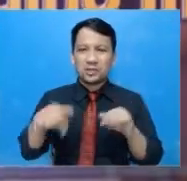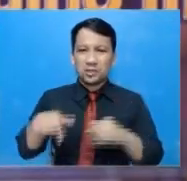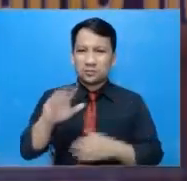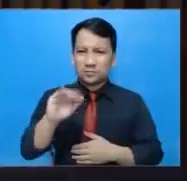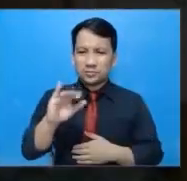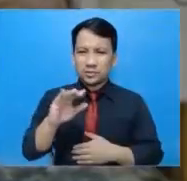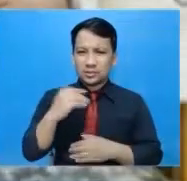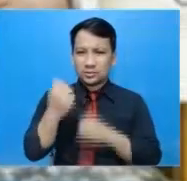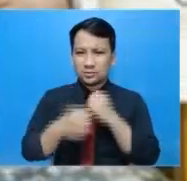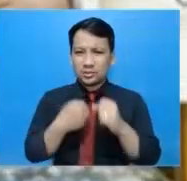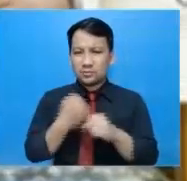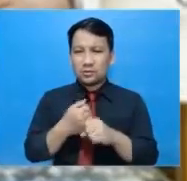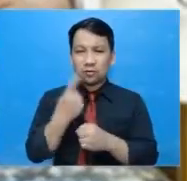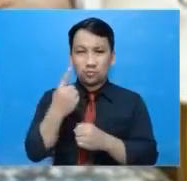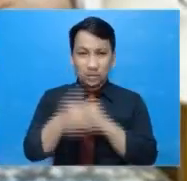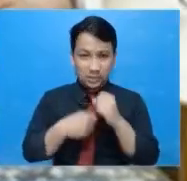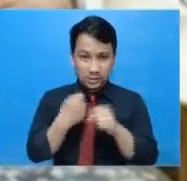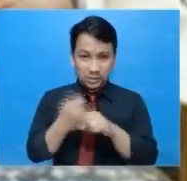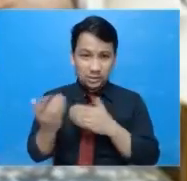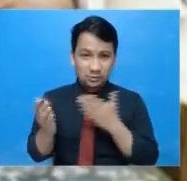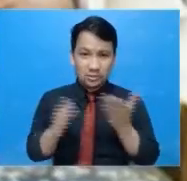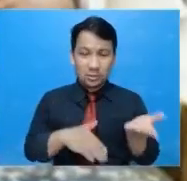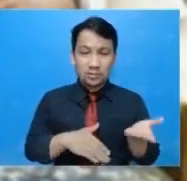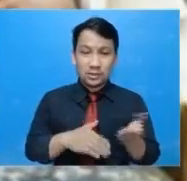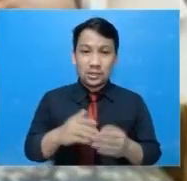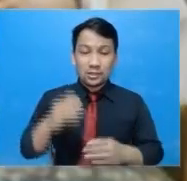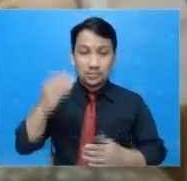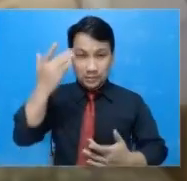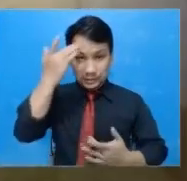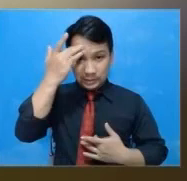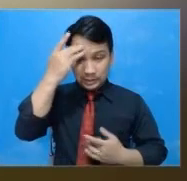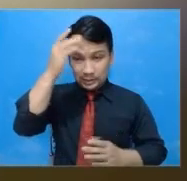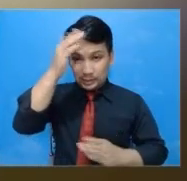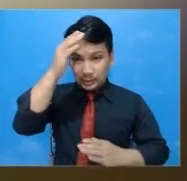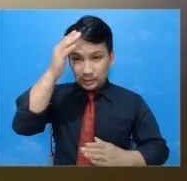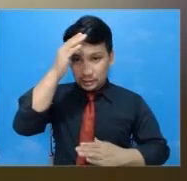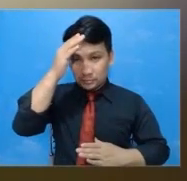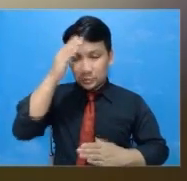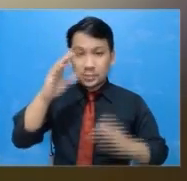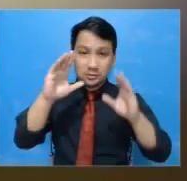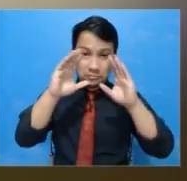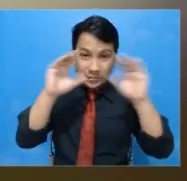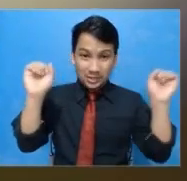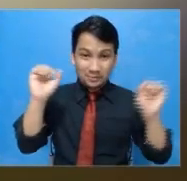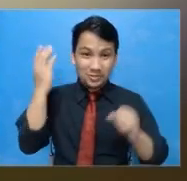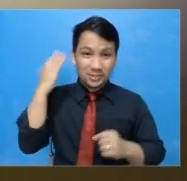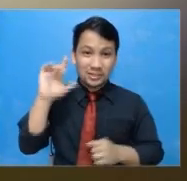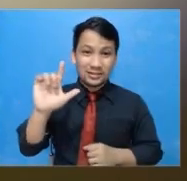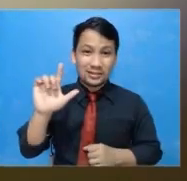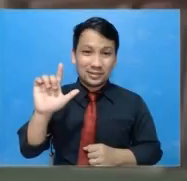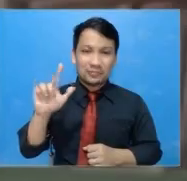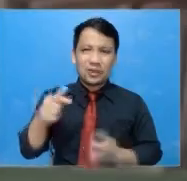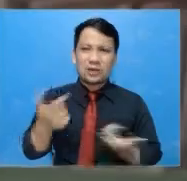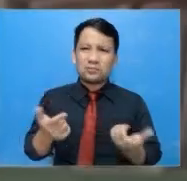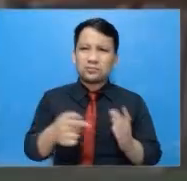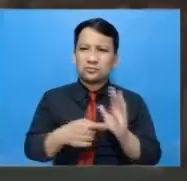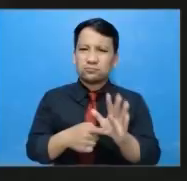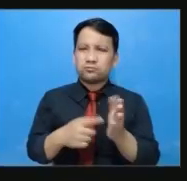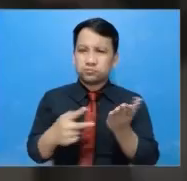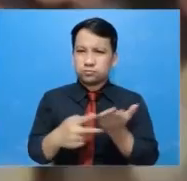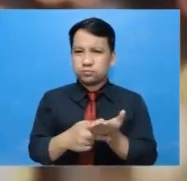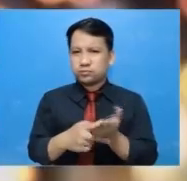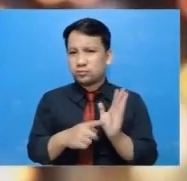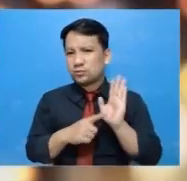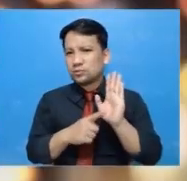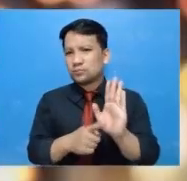yan, pagkatapos pumanaw sa colon cancer ang kanyang ina na si dating Pangulong Cory Aquino. Tila naging tiket naman niya yan sa